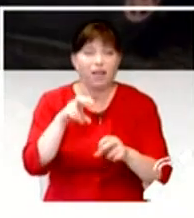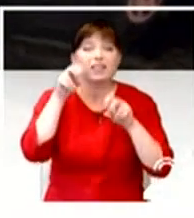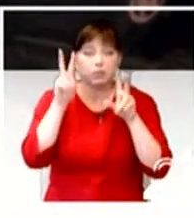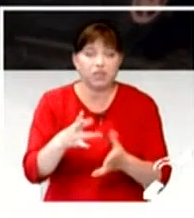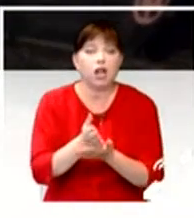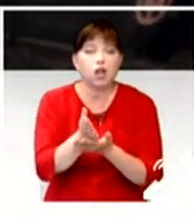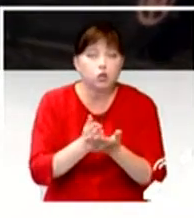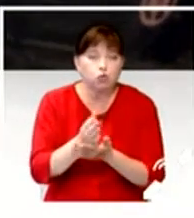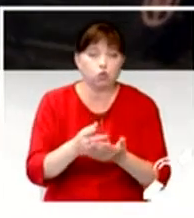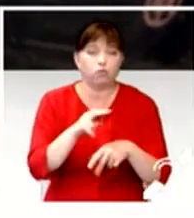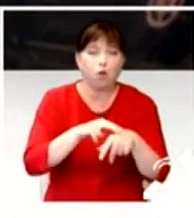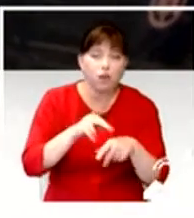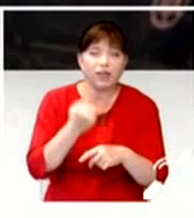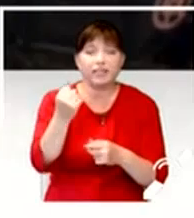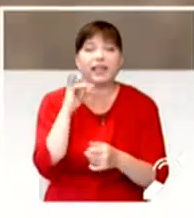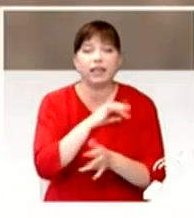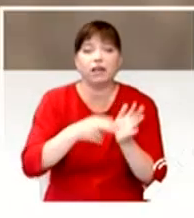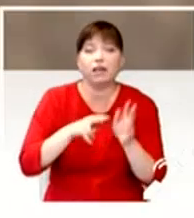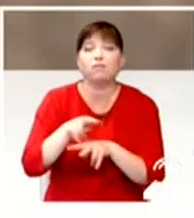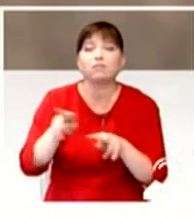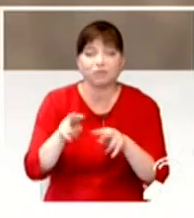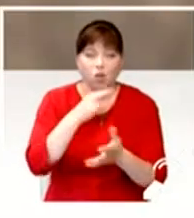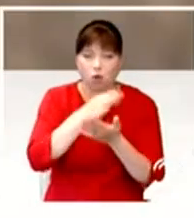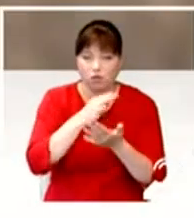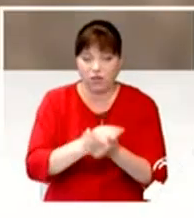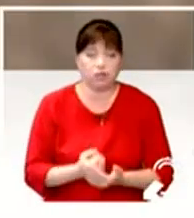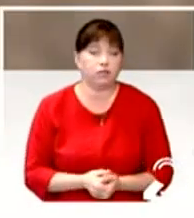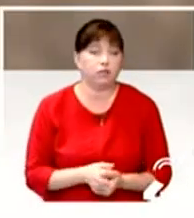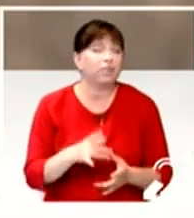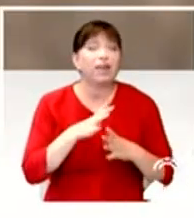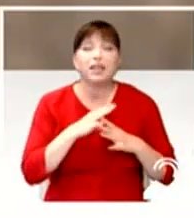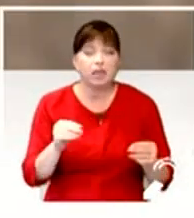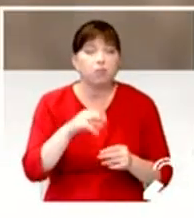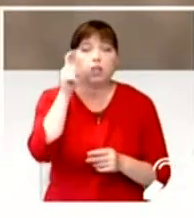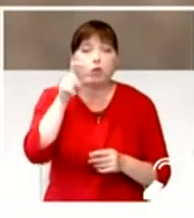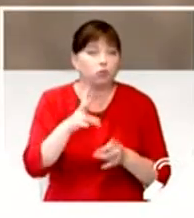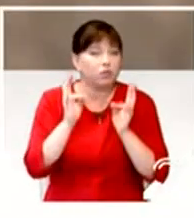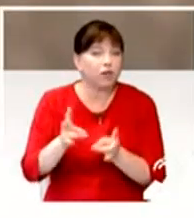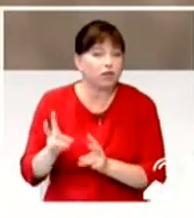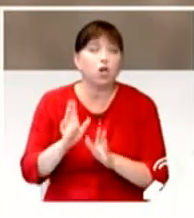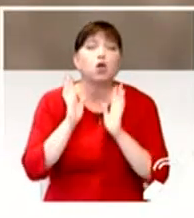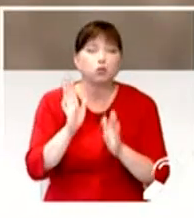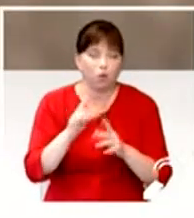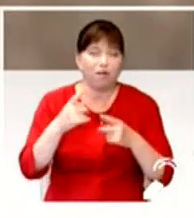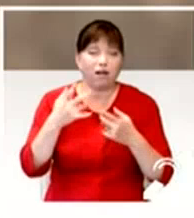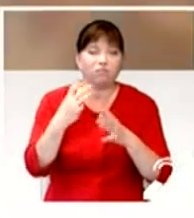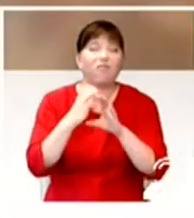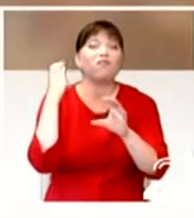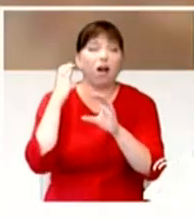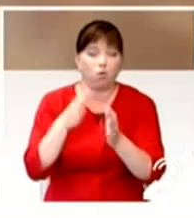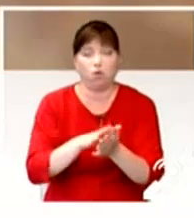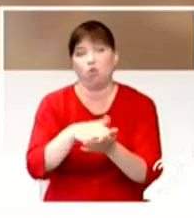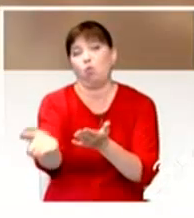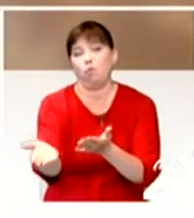o comisie specială de la Calea Ferată din Moldova. Nu au fost careva victime, este vorba doar de utilaj care a